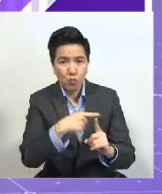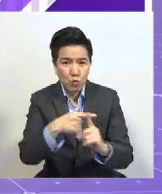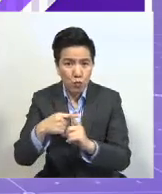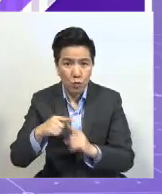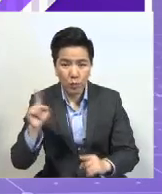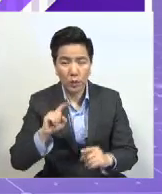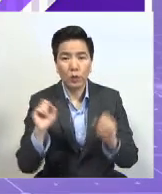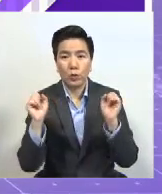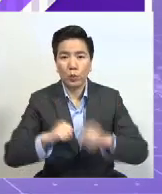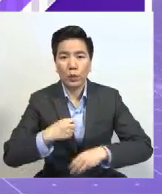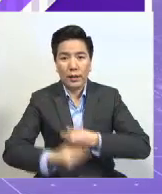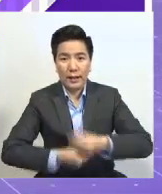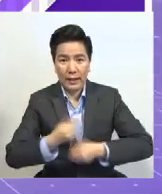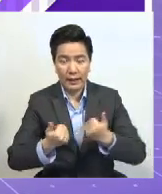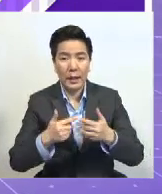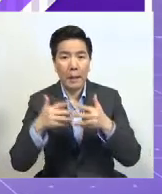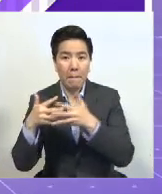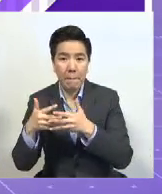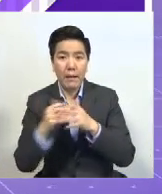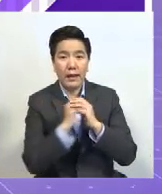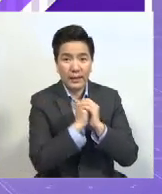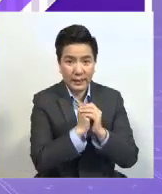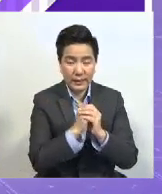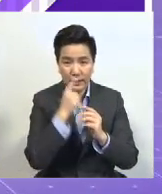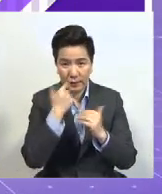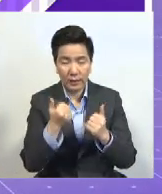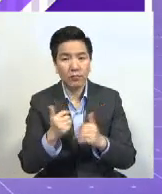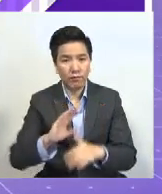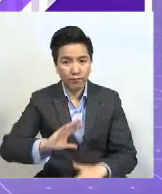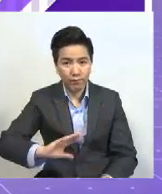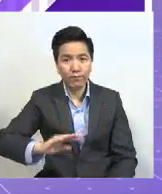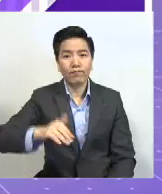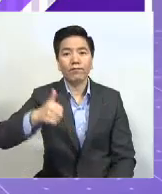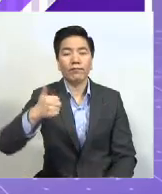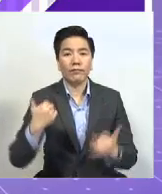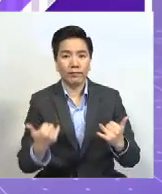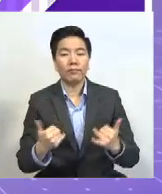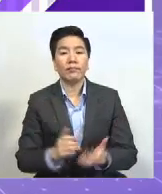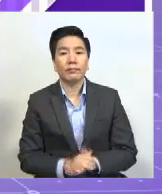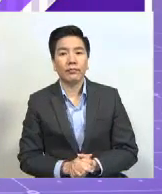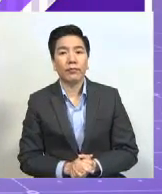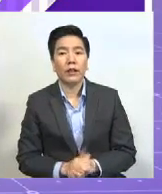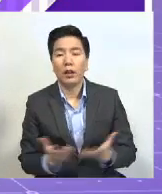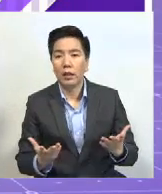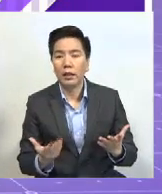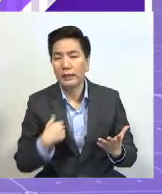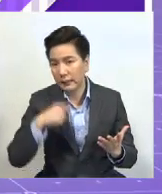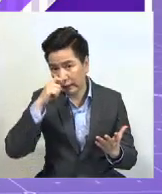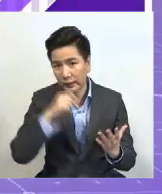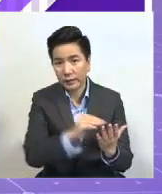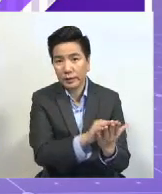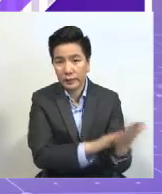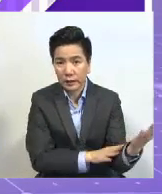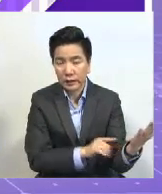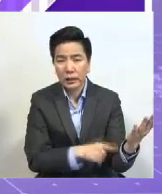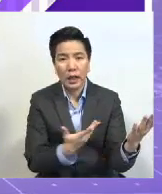จะมาจากข้อตกลงการค้าสหรัฐกับจีนเนี่ยที่มันมีความคืบหน้า ครับ แล้วบ้านเราค่ะอาจ